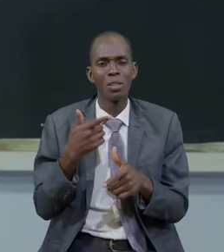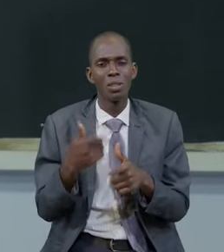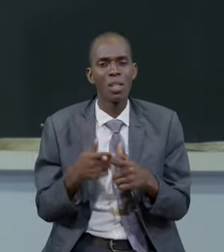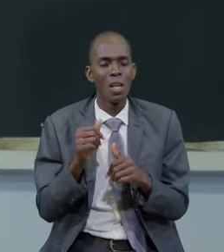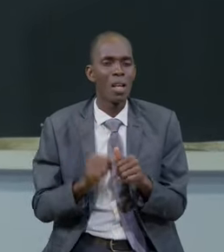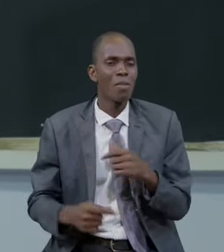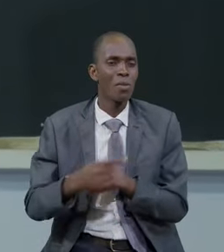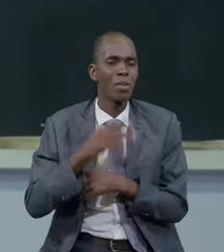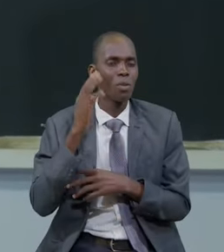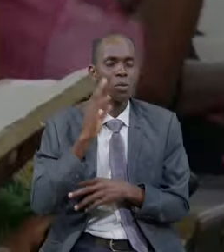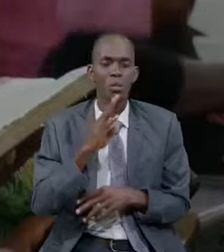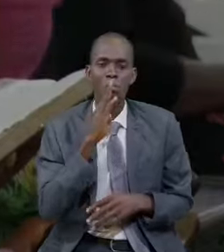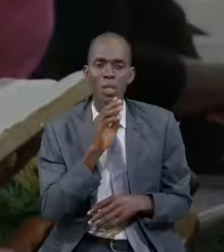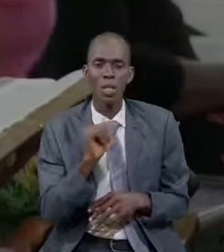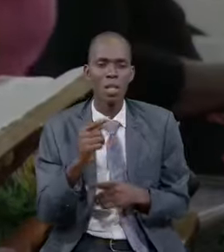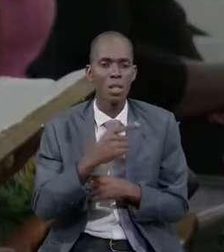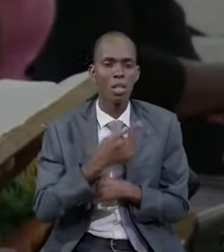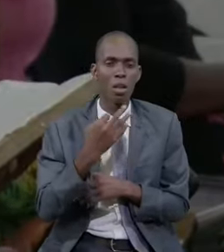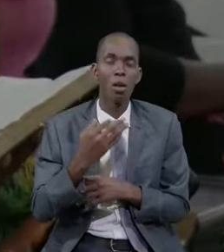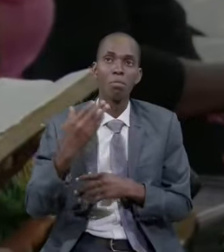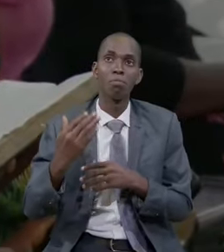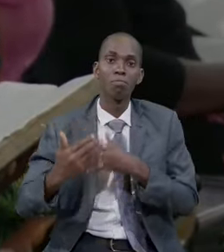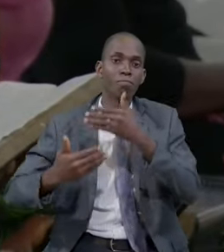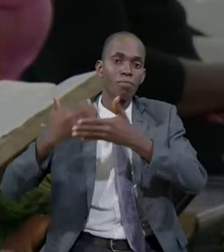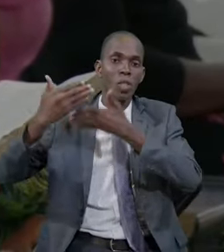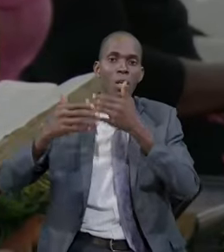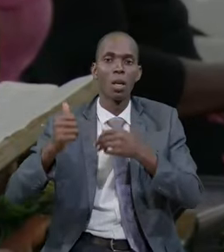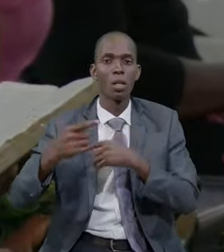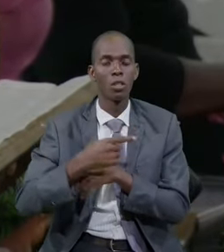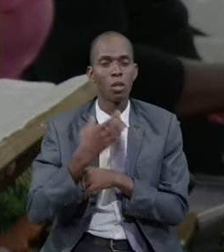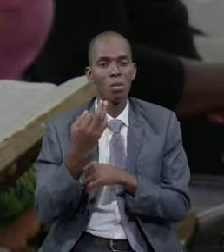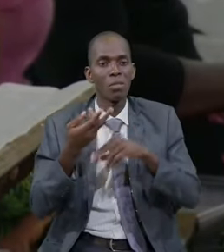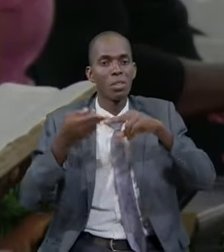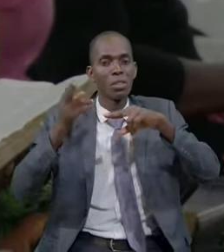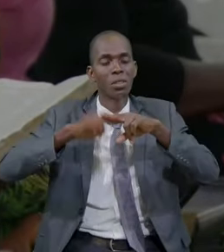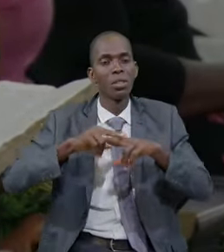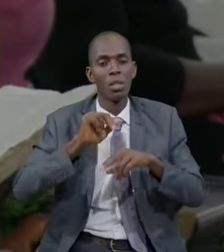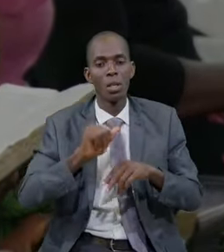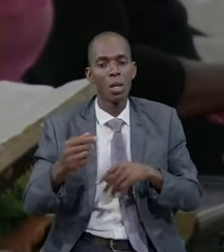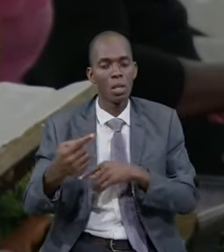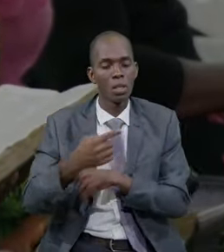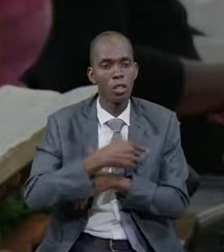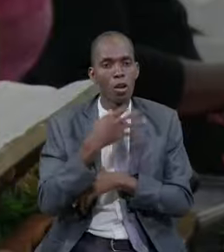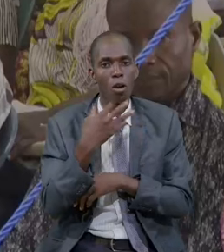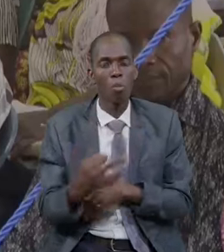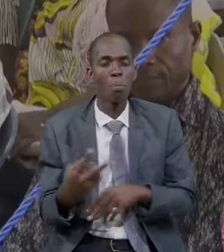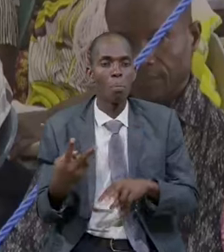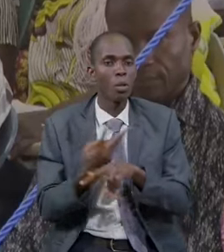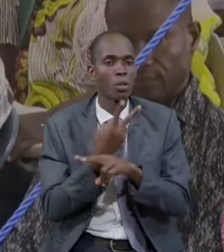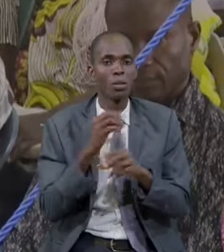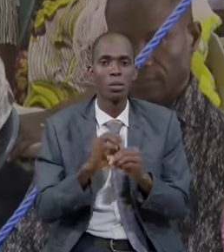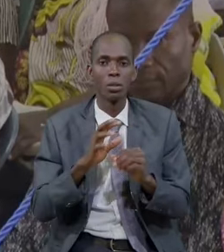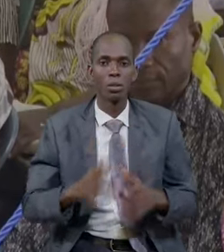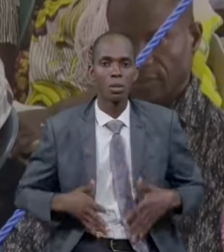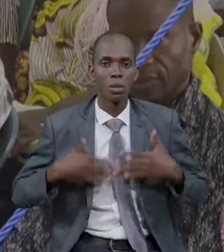progrès, un jour d'accroissement, un jour de multiplication dans ta vie au nom